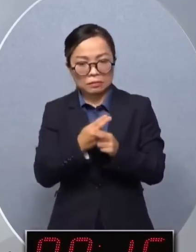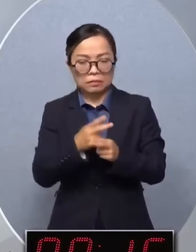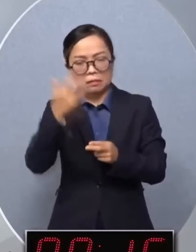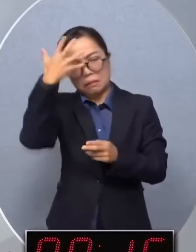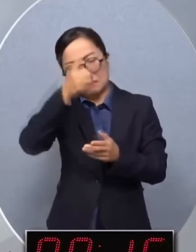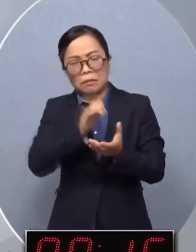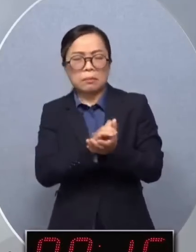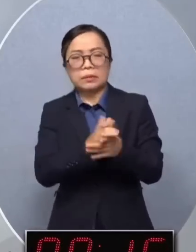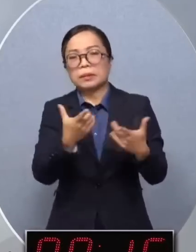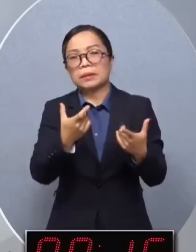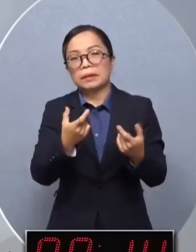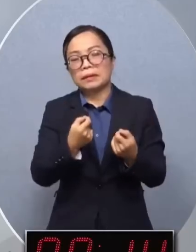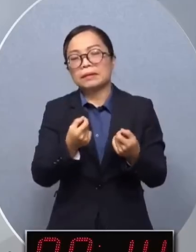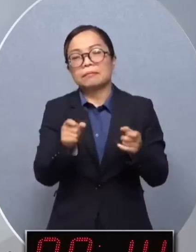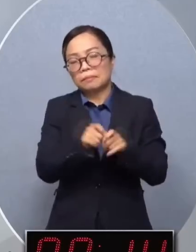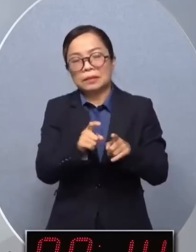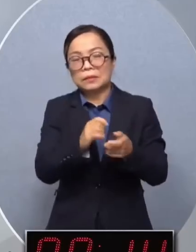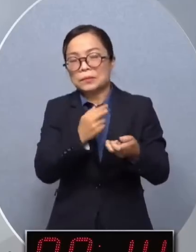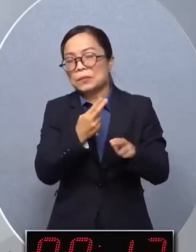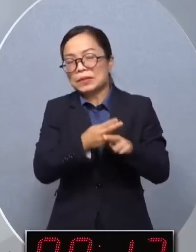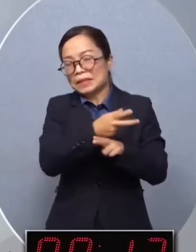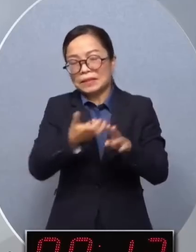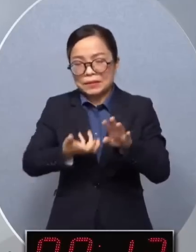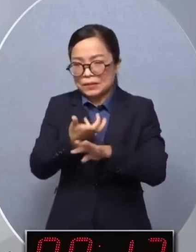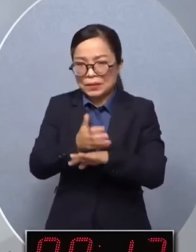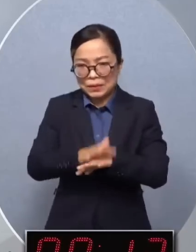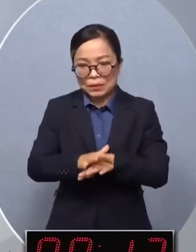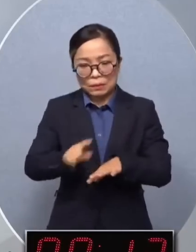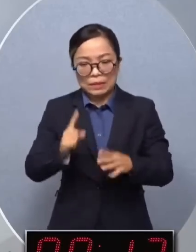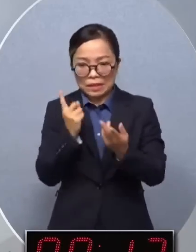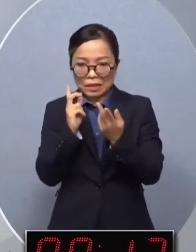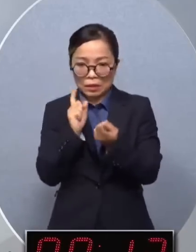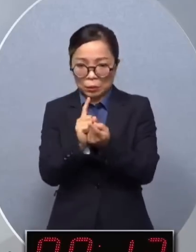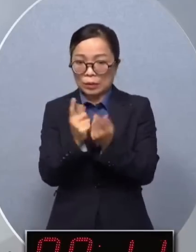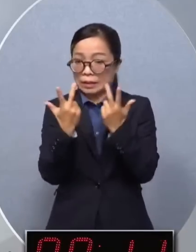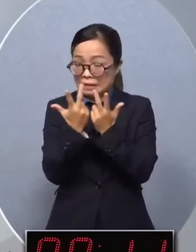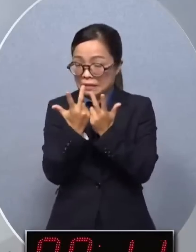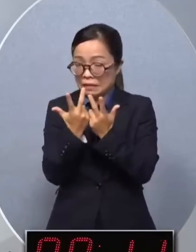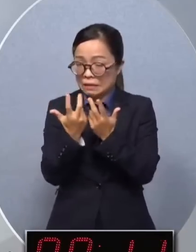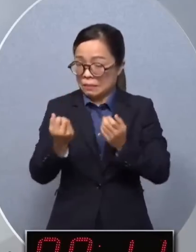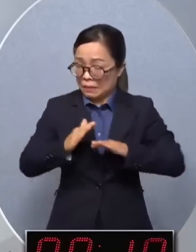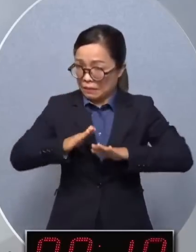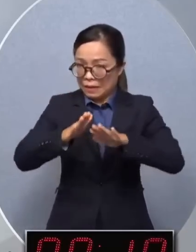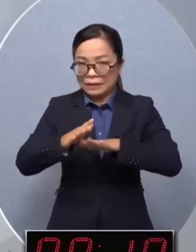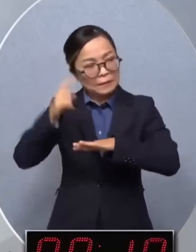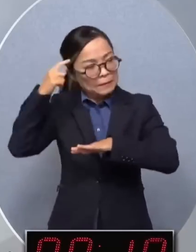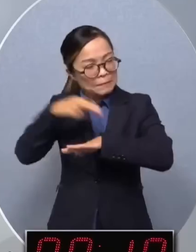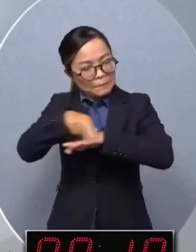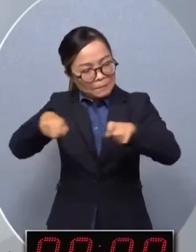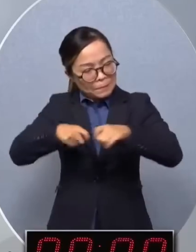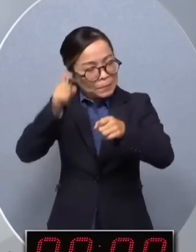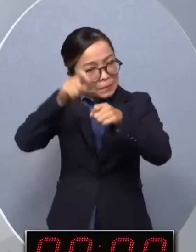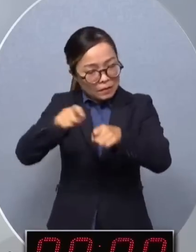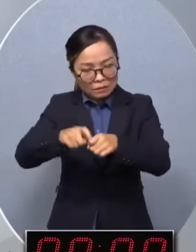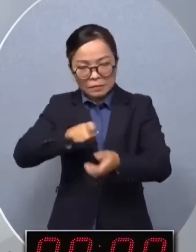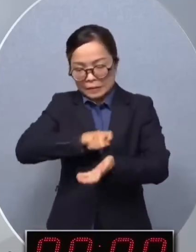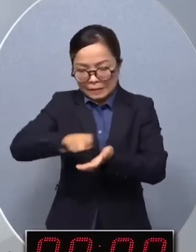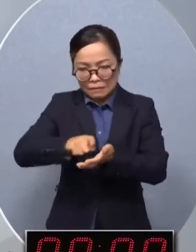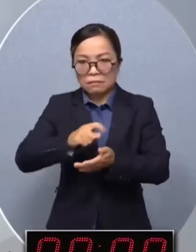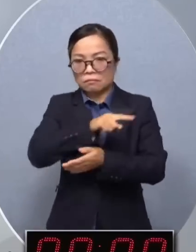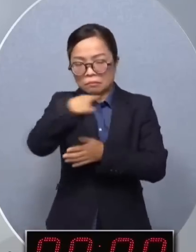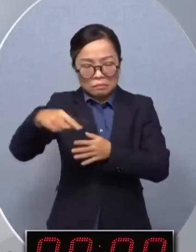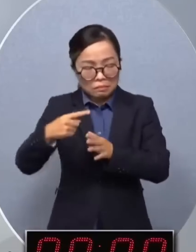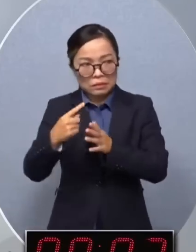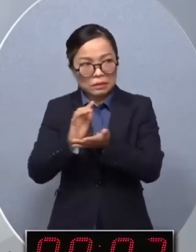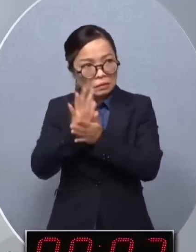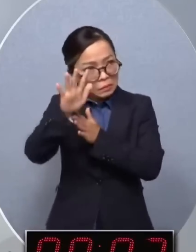友，都用一样的弘扬心情，我们面对现在新北的发展，好好的提出愿景，大家面对